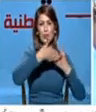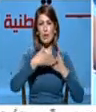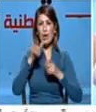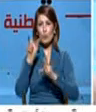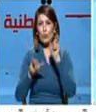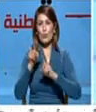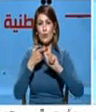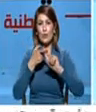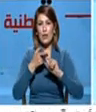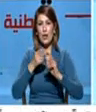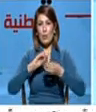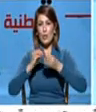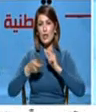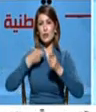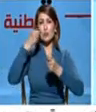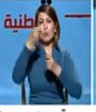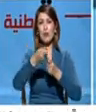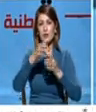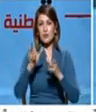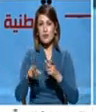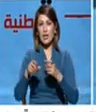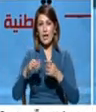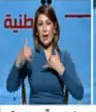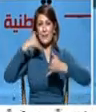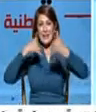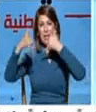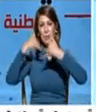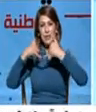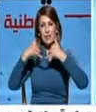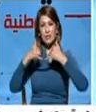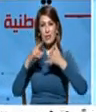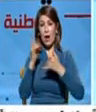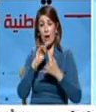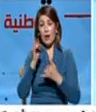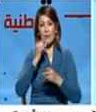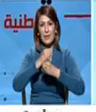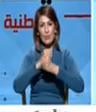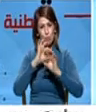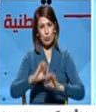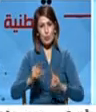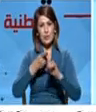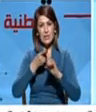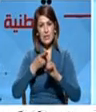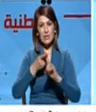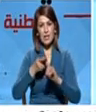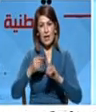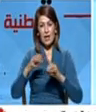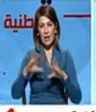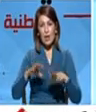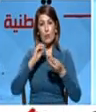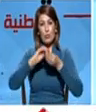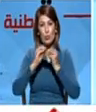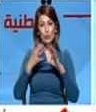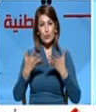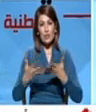عنده علاقه بهمومه مثلا اللي قدم خدمات الهاتف وغيره معناتها حيوي ولا مشكلتها حيوي